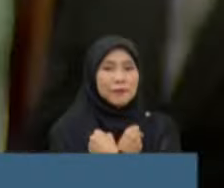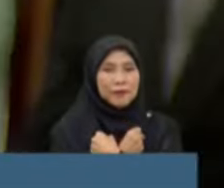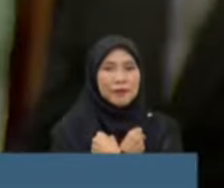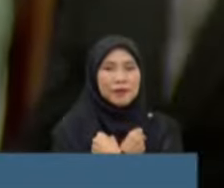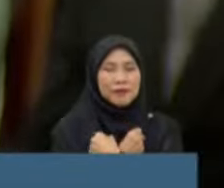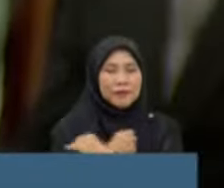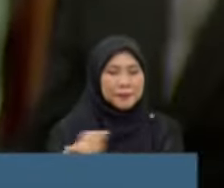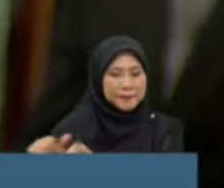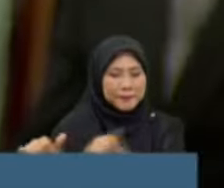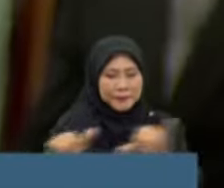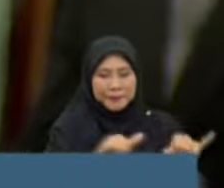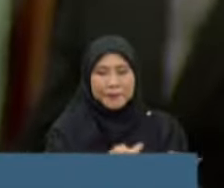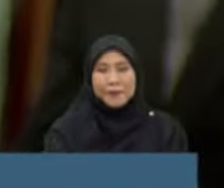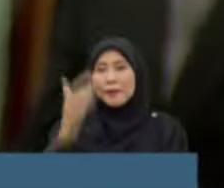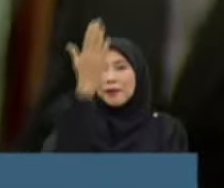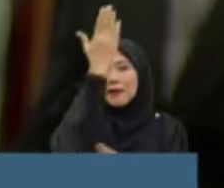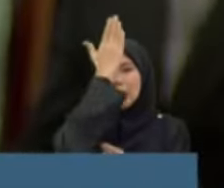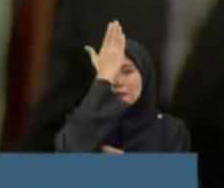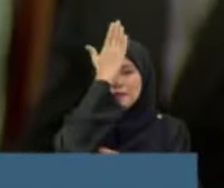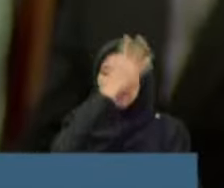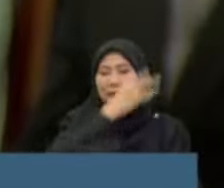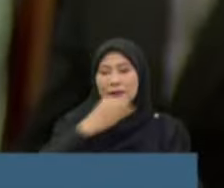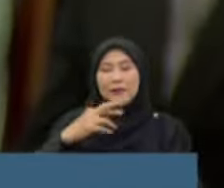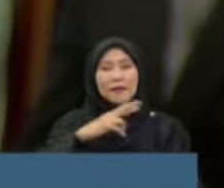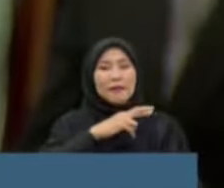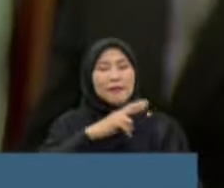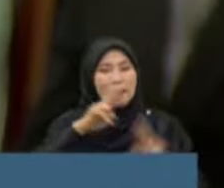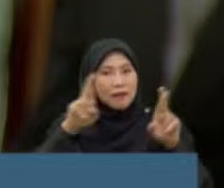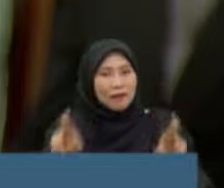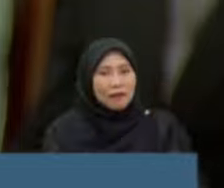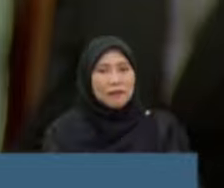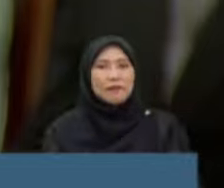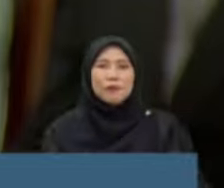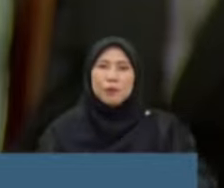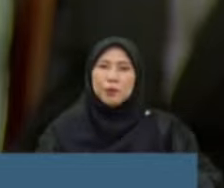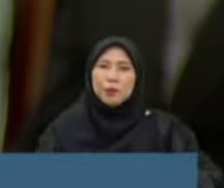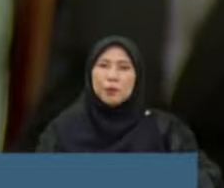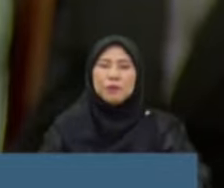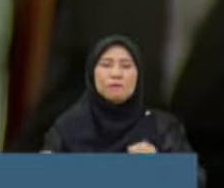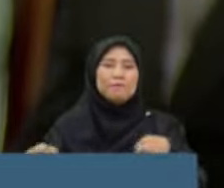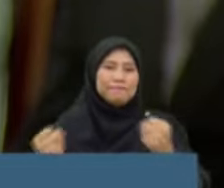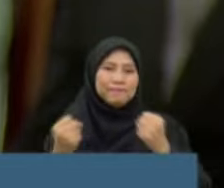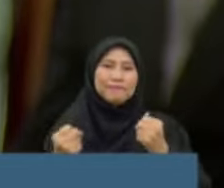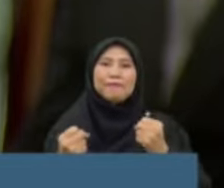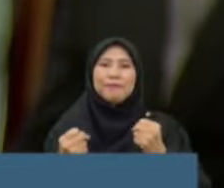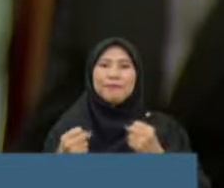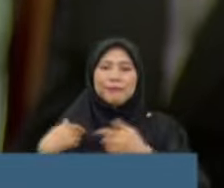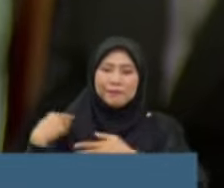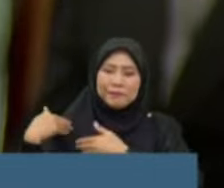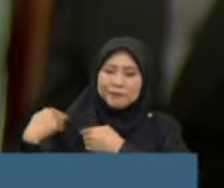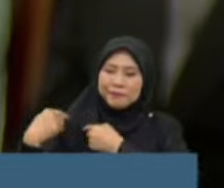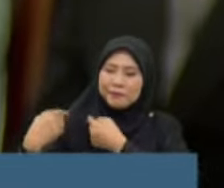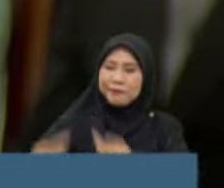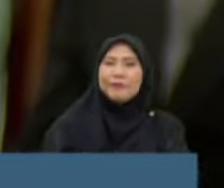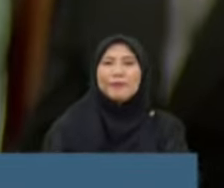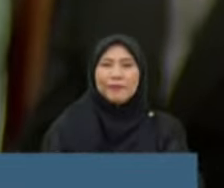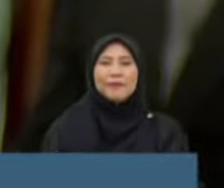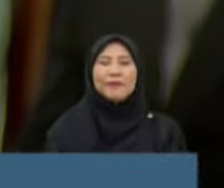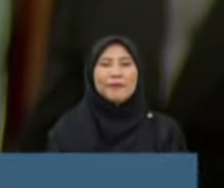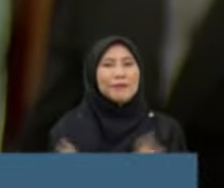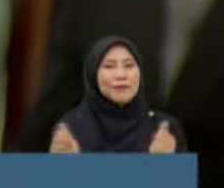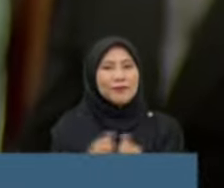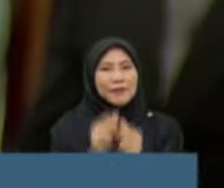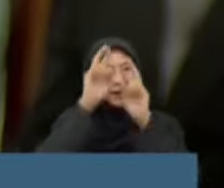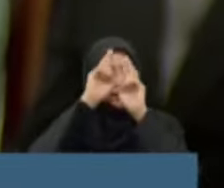antara raja dan rakyat terus utuh dari zaman ke zaman. Dengan segala hormat dan takzimnya, sekali lagi